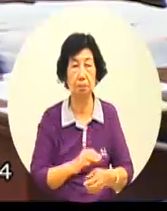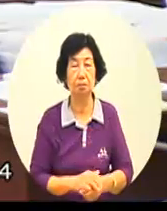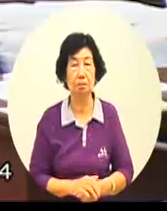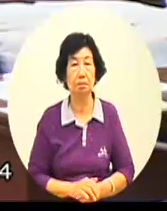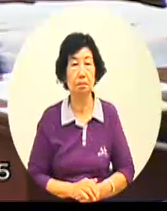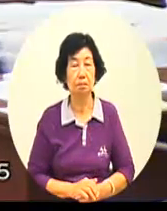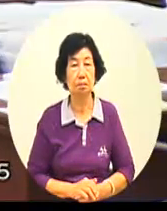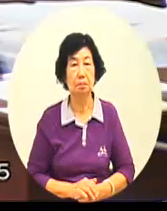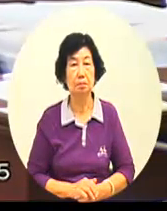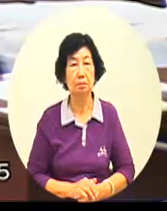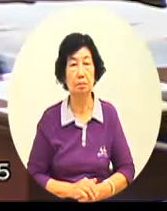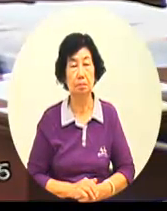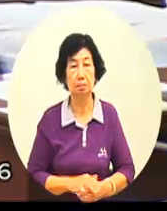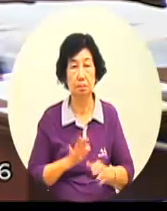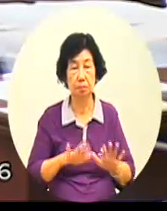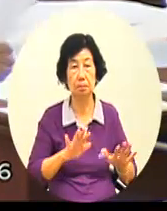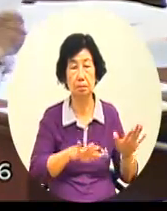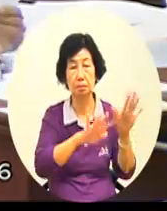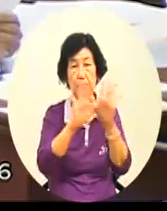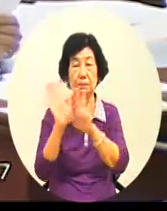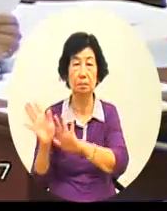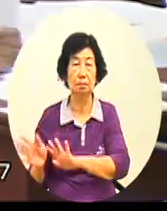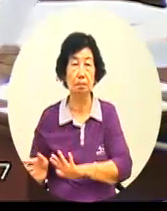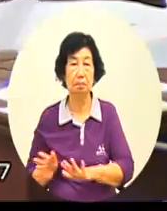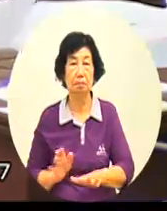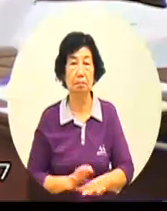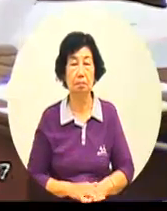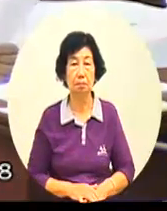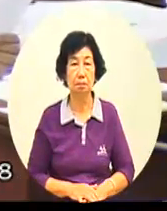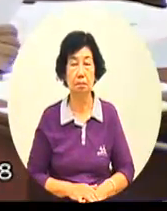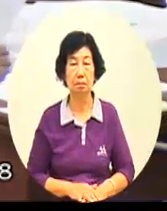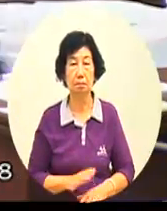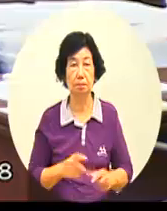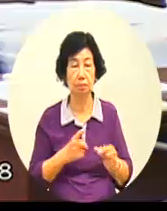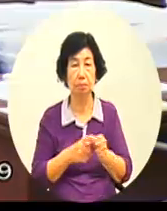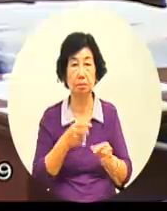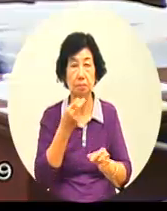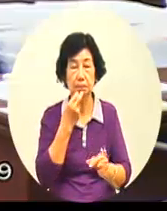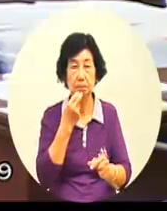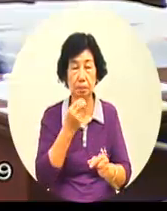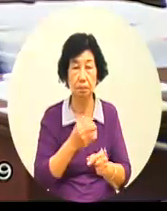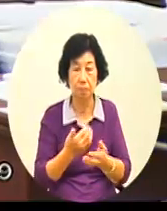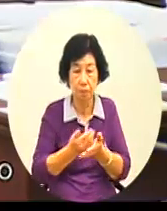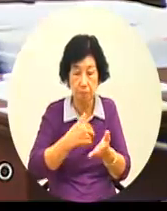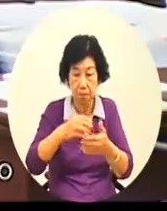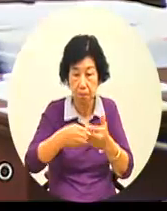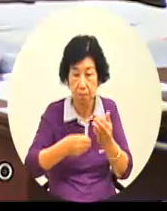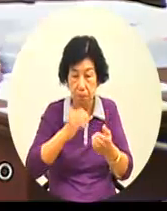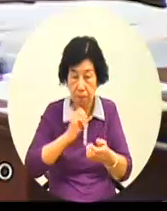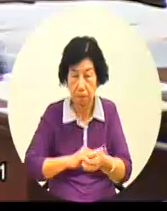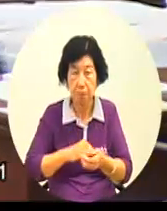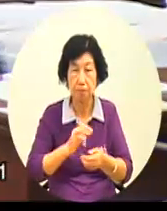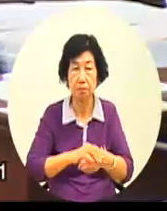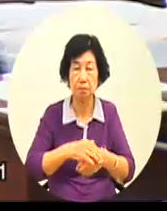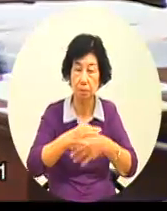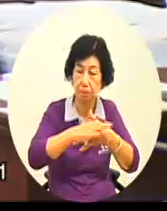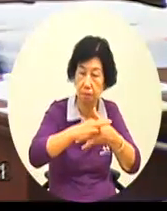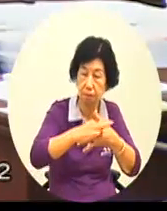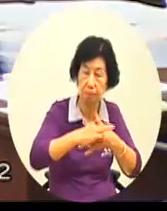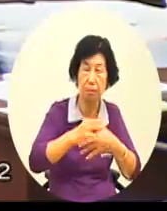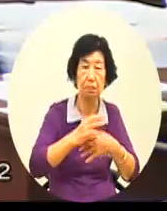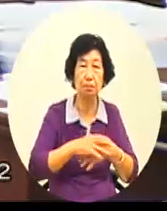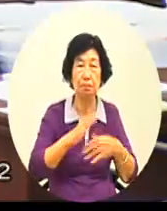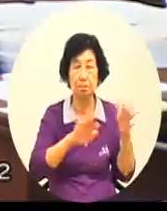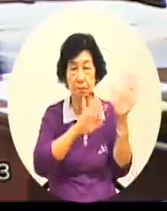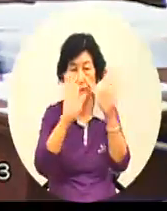为这个现象是因为我们这个中央的政策是刚定下来的示范期，那可能在长